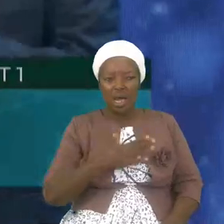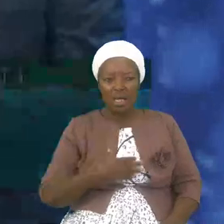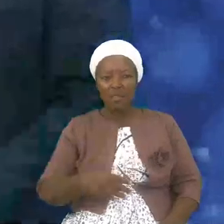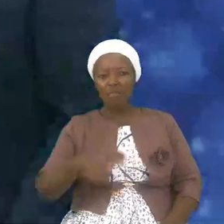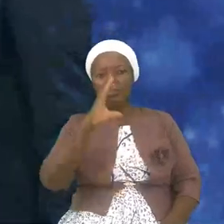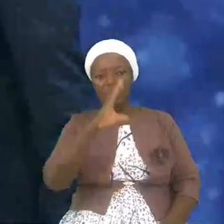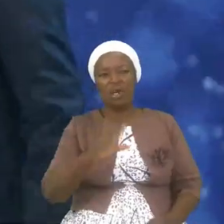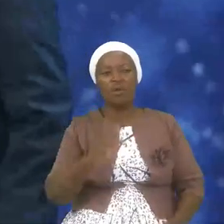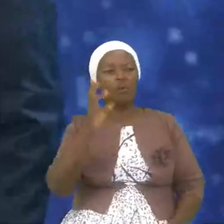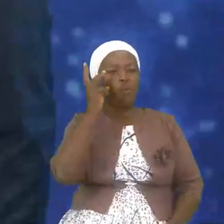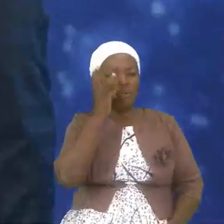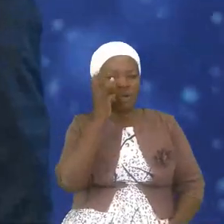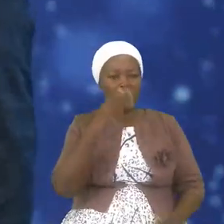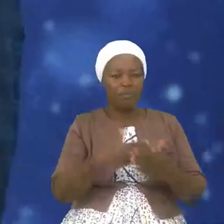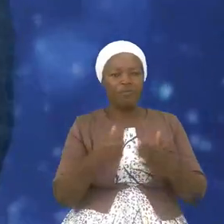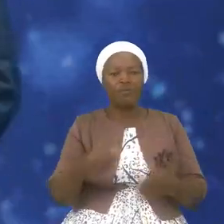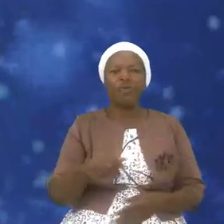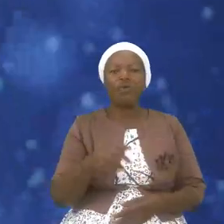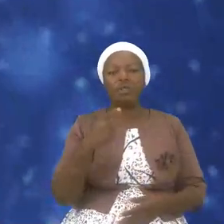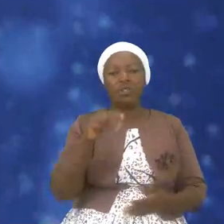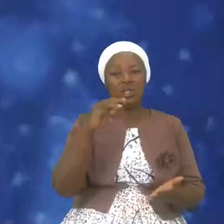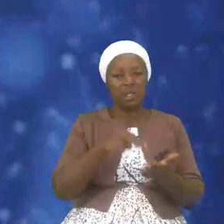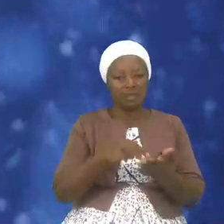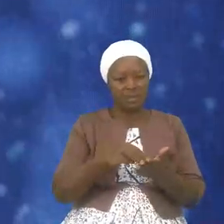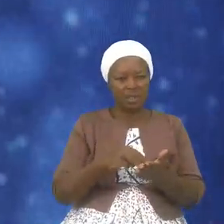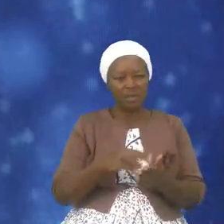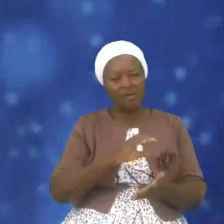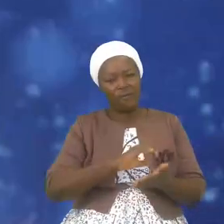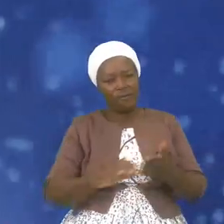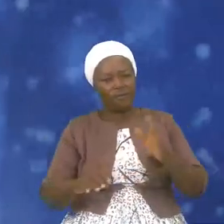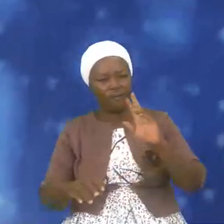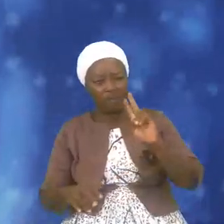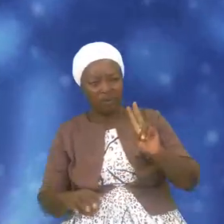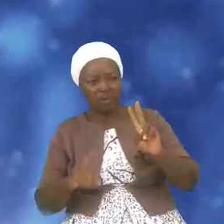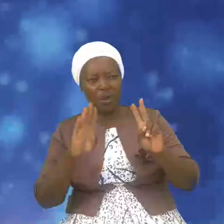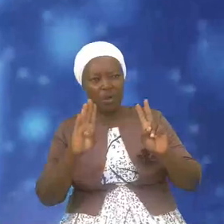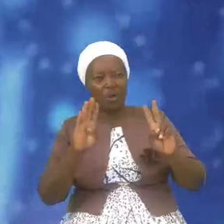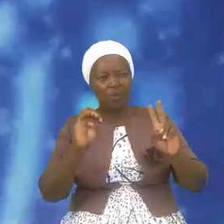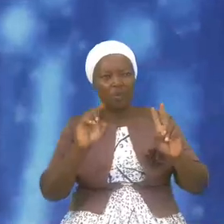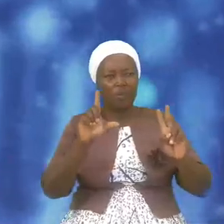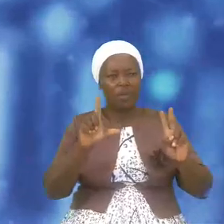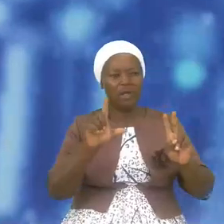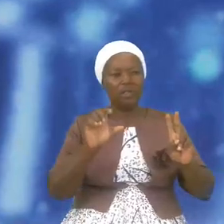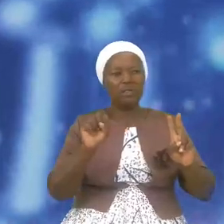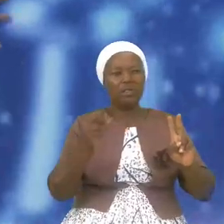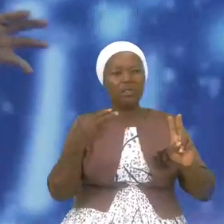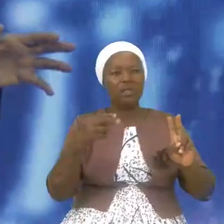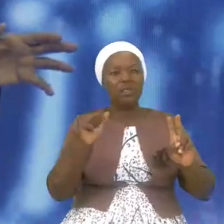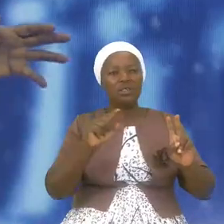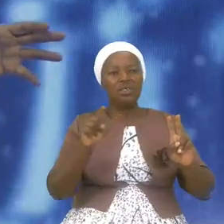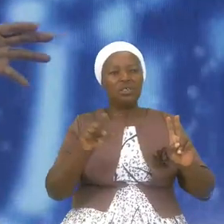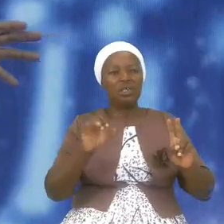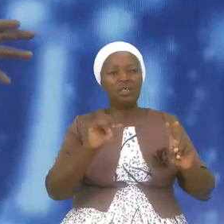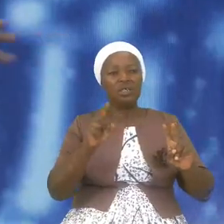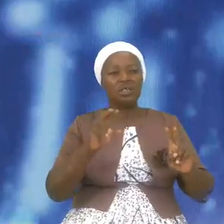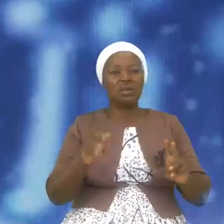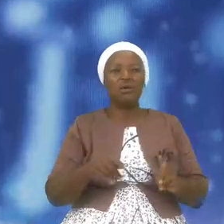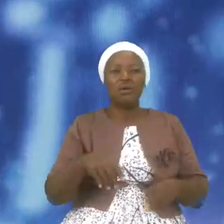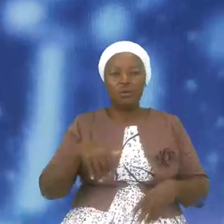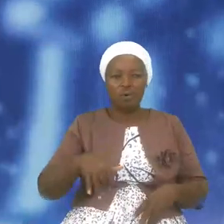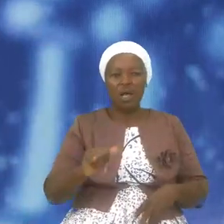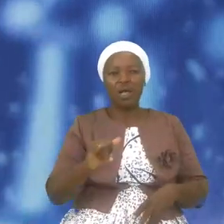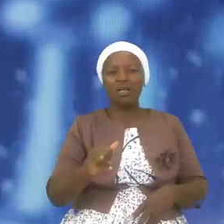2. Belshazzar, quand il eut goûté au vin, il fit apporter les vases